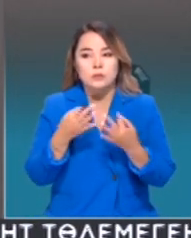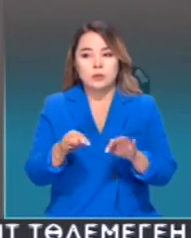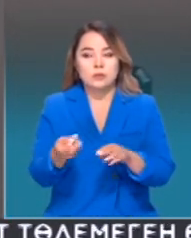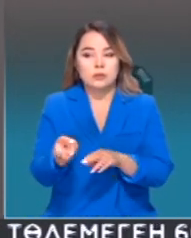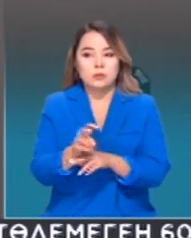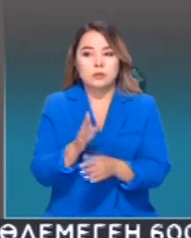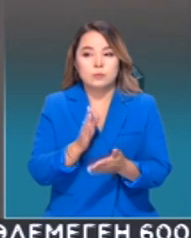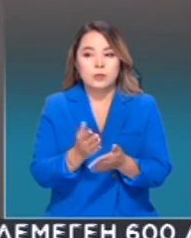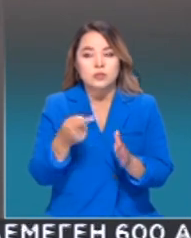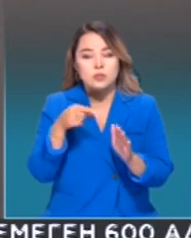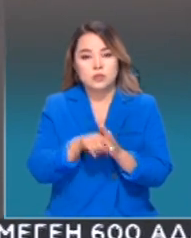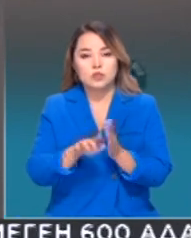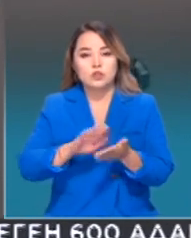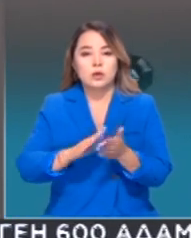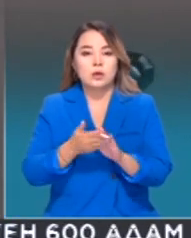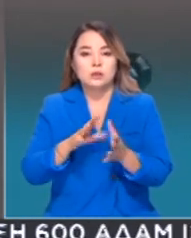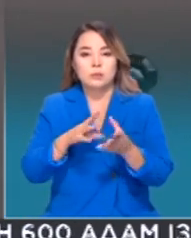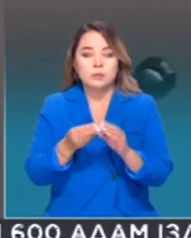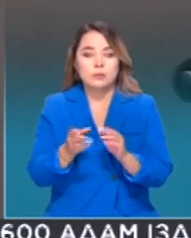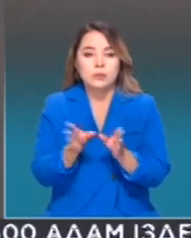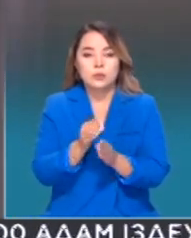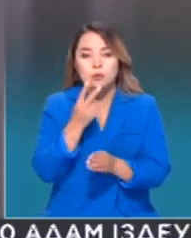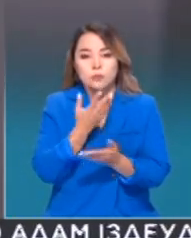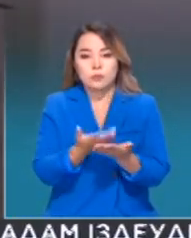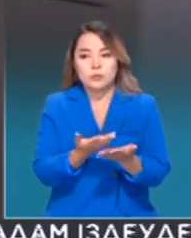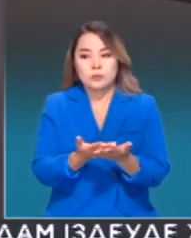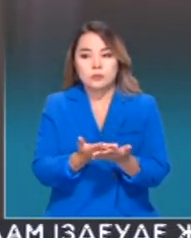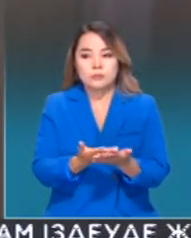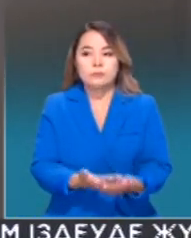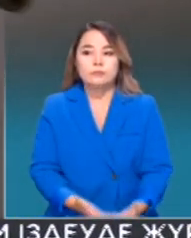рұқсат берді. Іштегі жағдайды бірге көрейік.